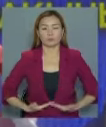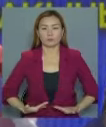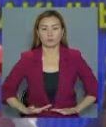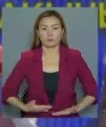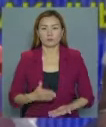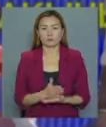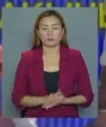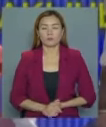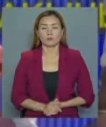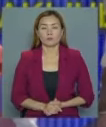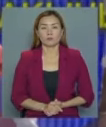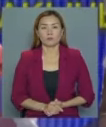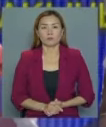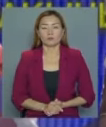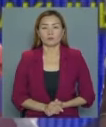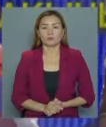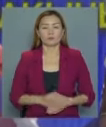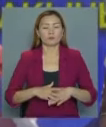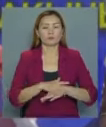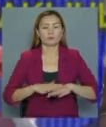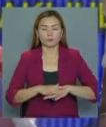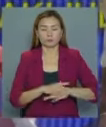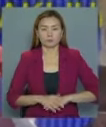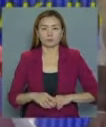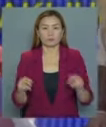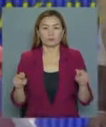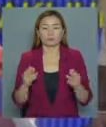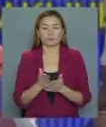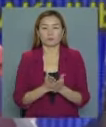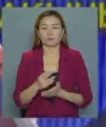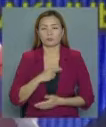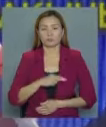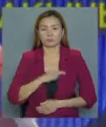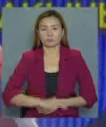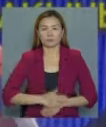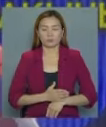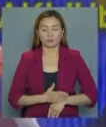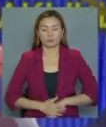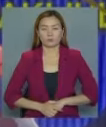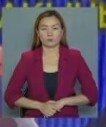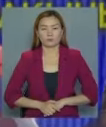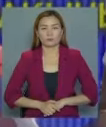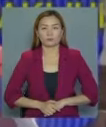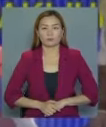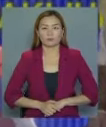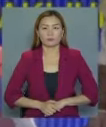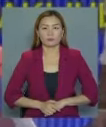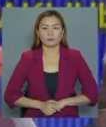үйін тұрғызып елімізге адал қызмет істеп ортақ өмір сүріп жатыр.